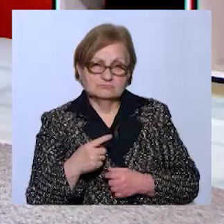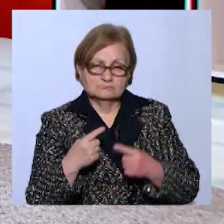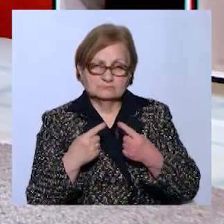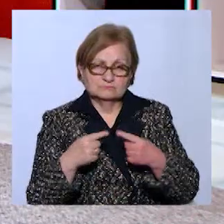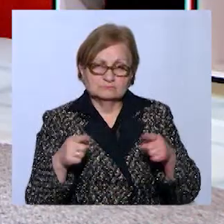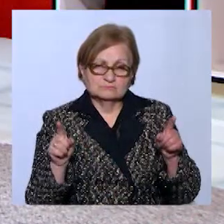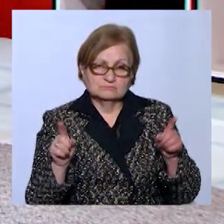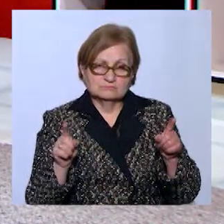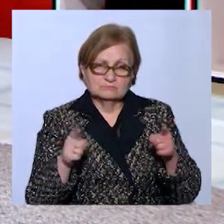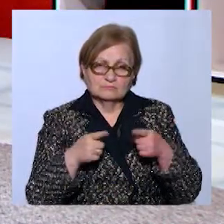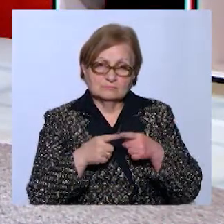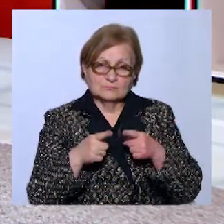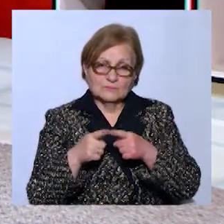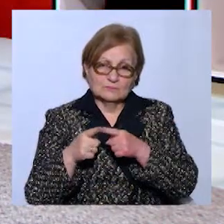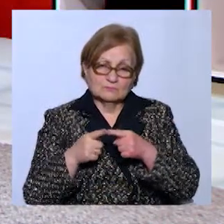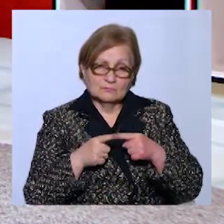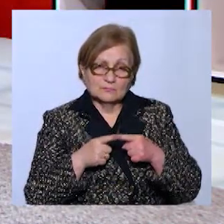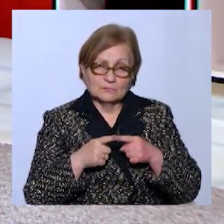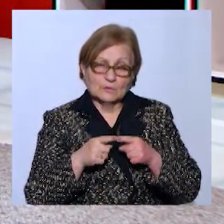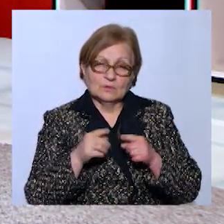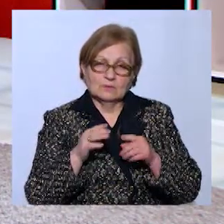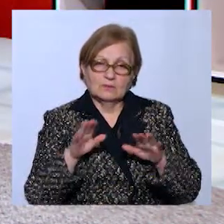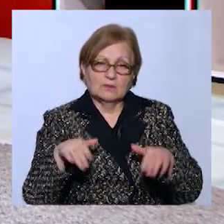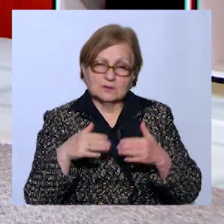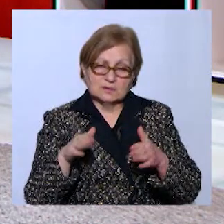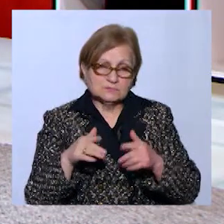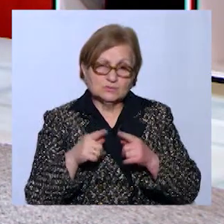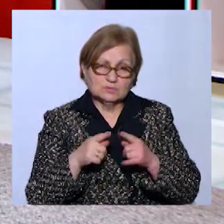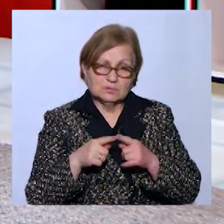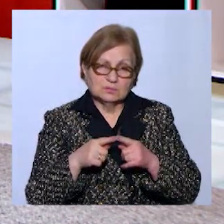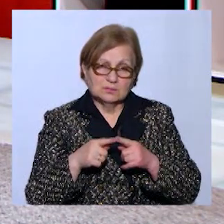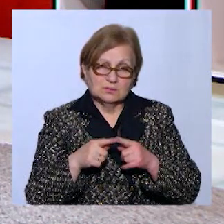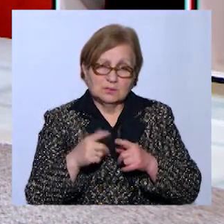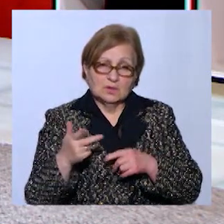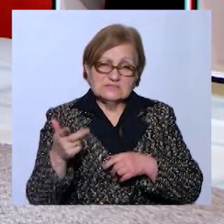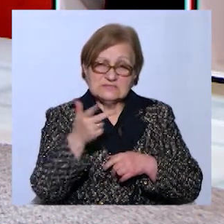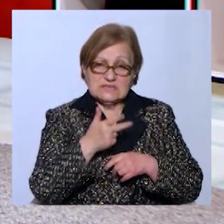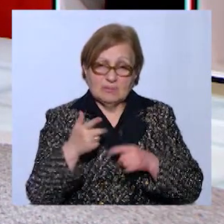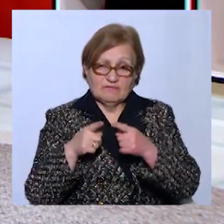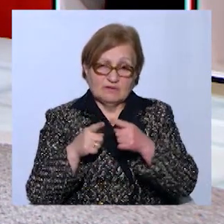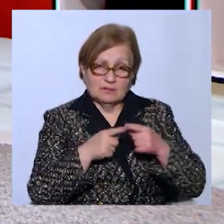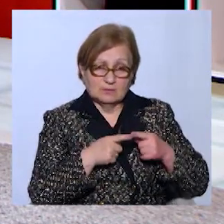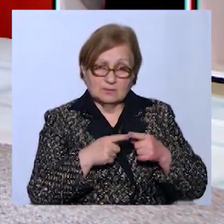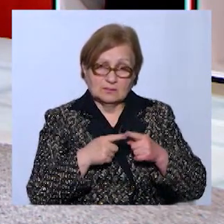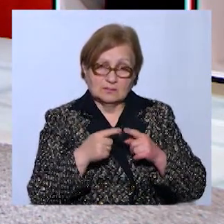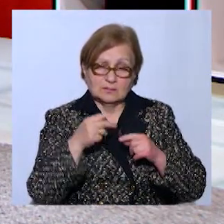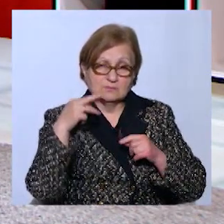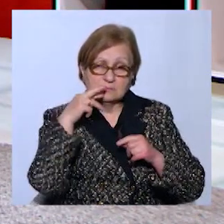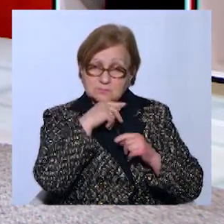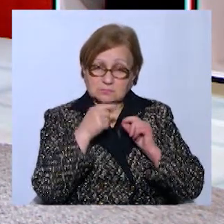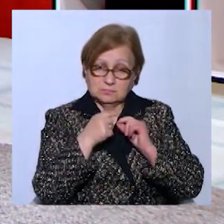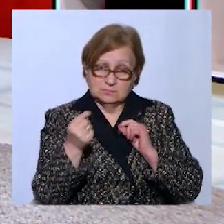სამკუთხედი კუთხეების მიხედვით თუ დავალაგებ, არ არის. თუ სამივე კუთხე მახვილი არის, მახვილ